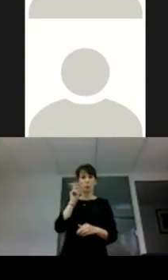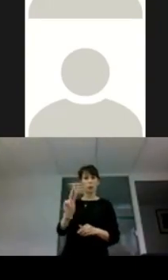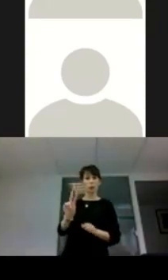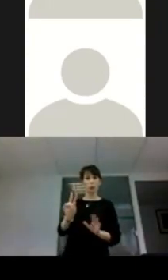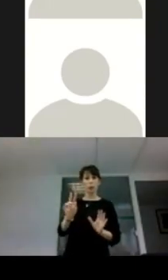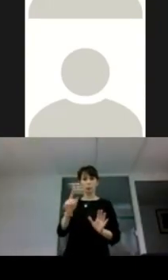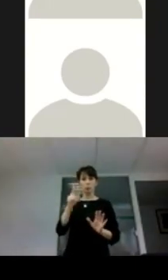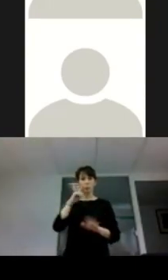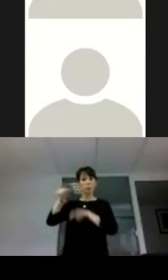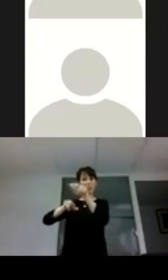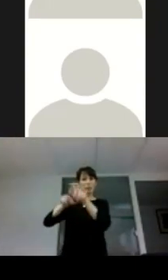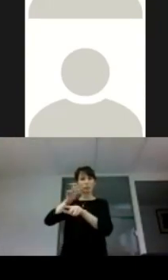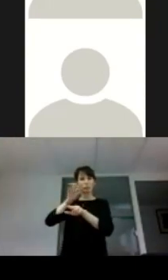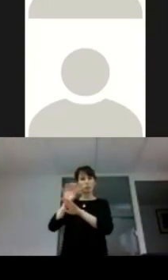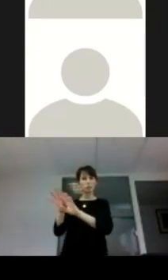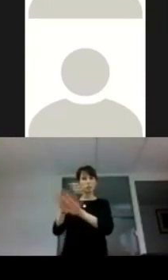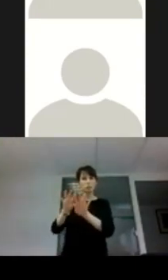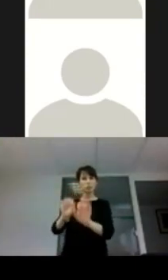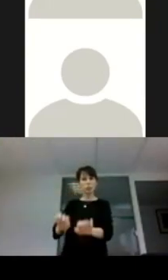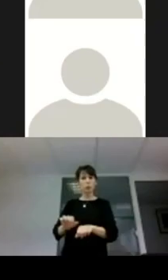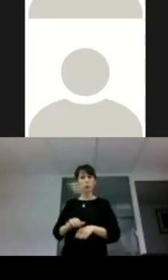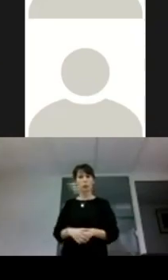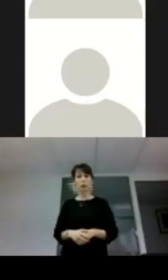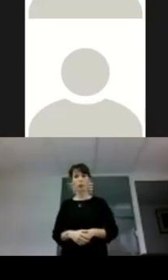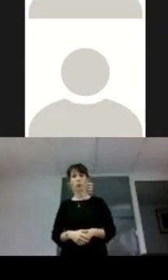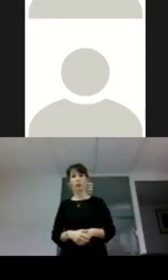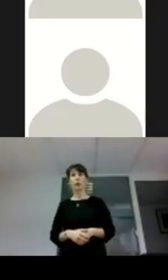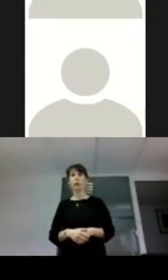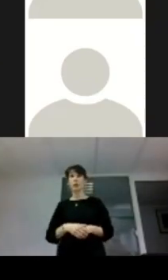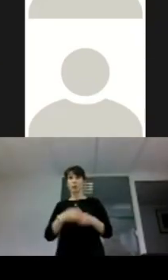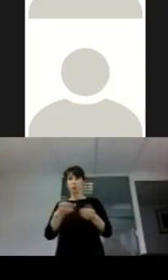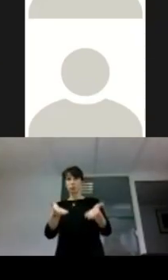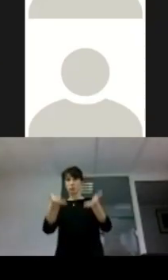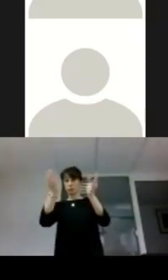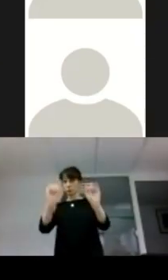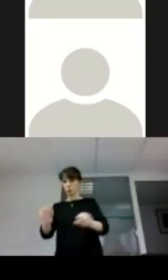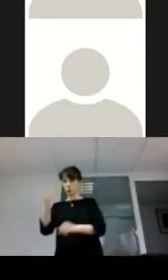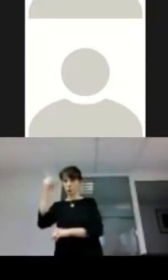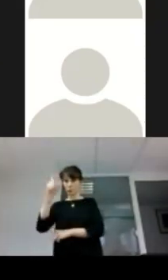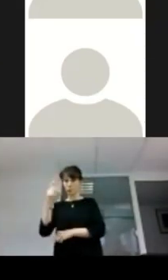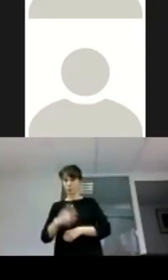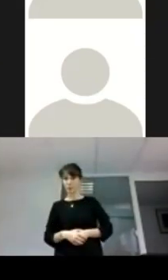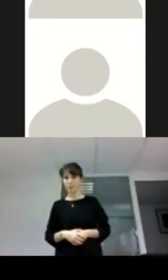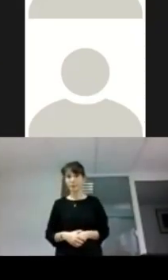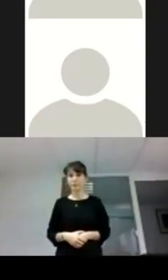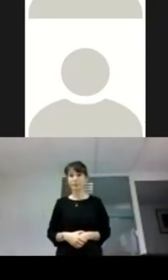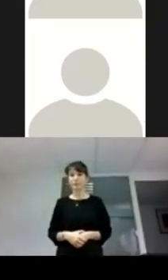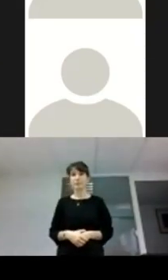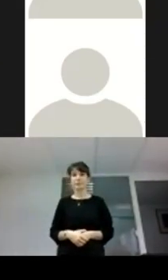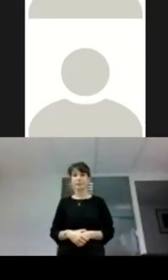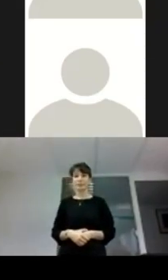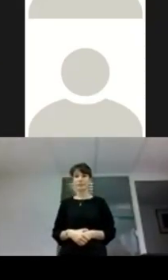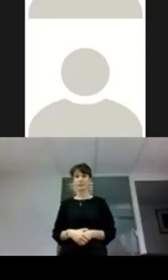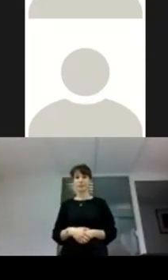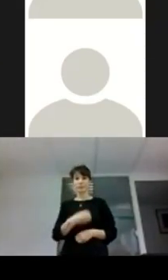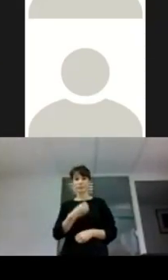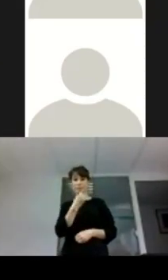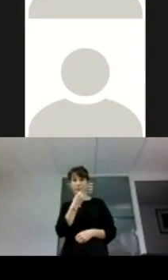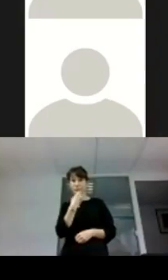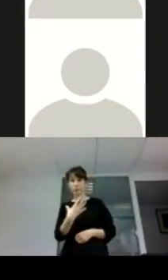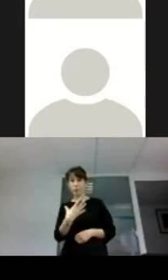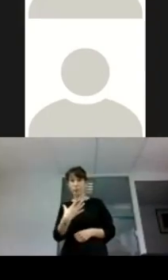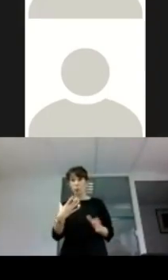Quand il parle, on va le voir en parallèle. Il sera en premier en haut pour tous les spectateurs, pas pour nous. Comme vous voulez, docteur